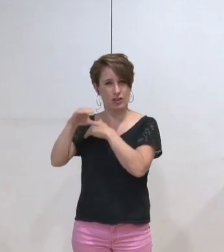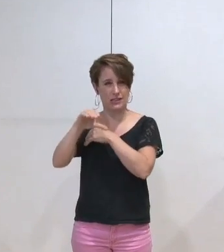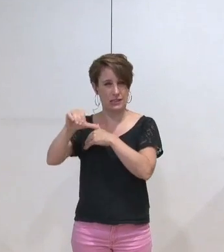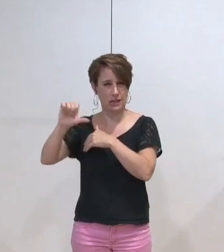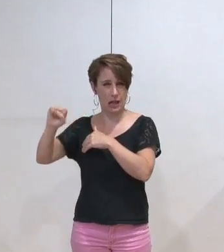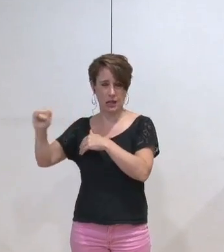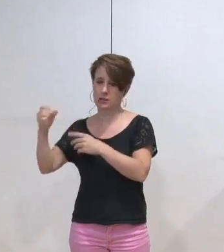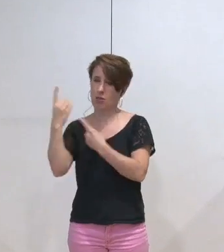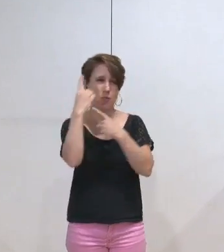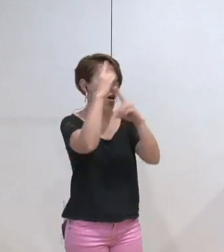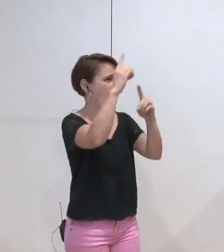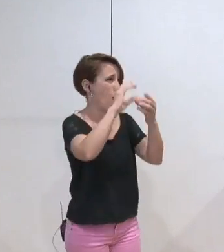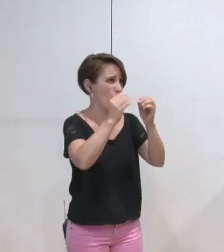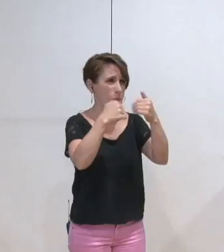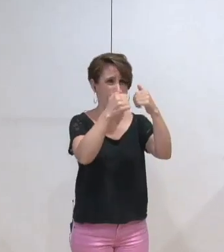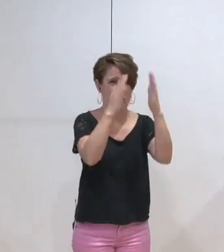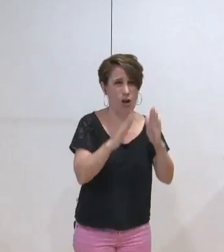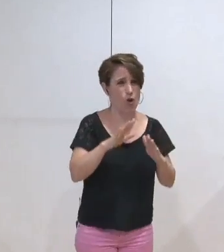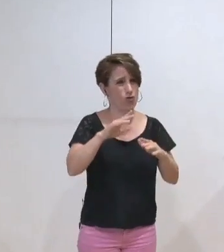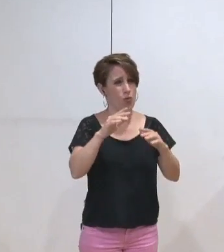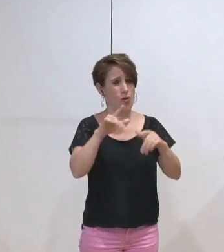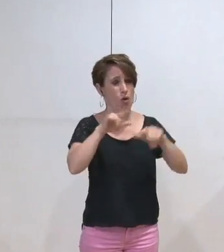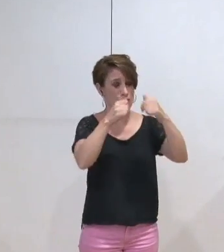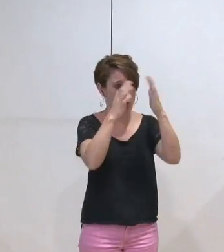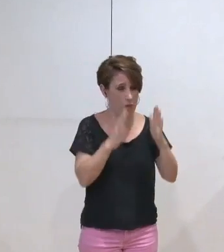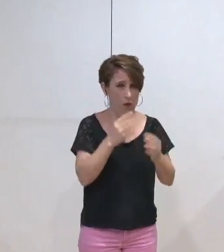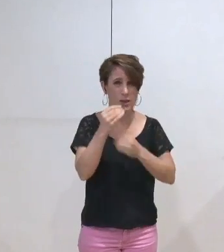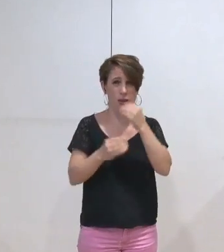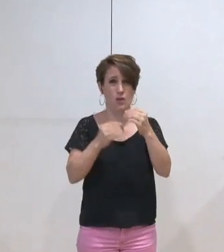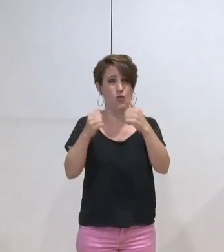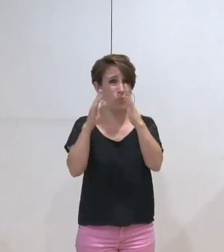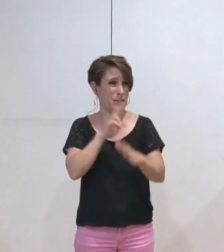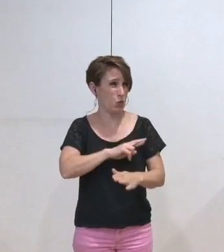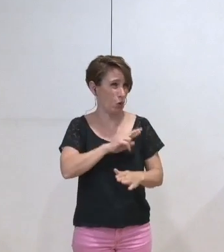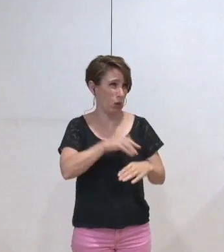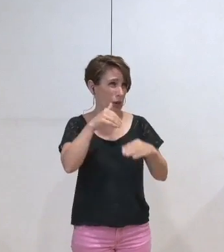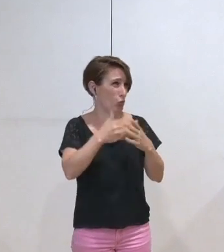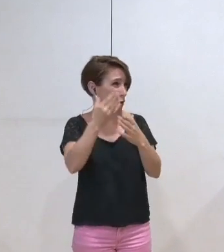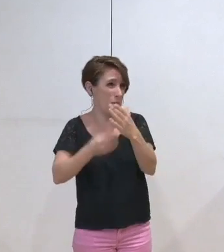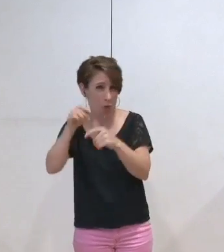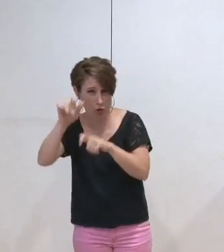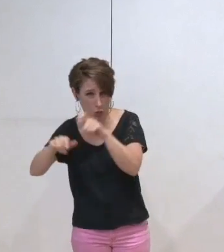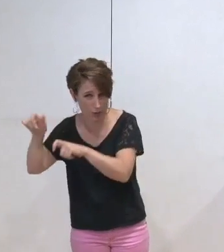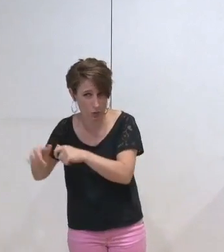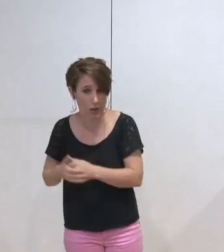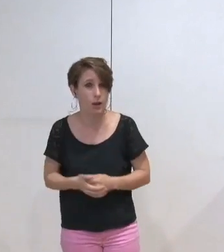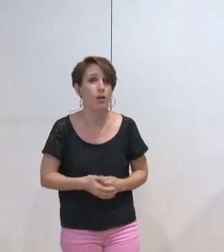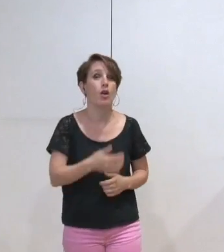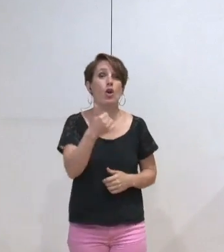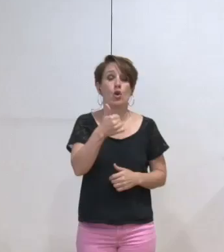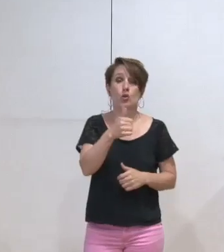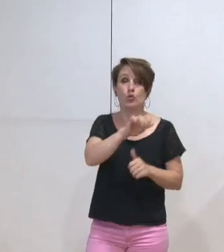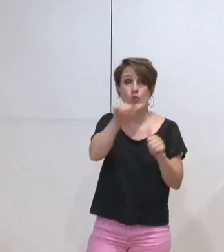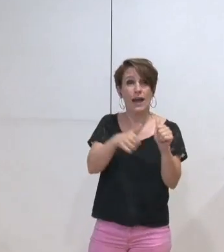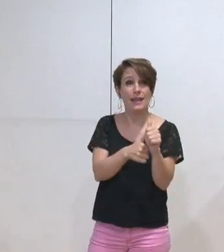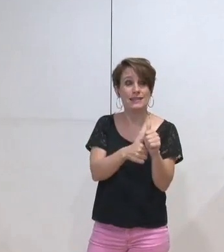épad des logements foyers que vous n'assumerez pas l'objectif d'une adsem par classe et que la question de la